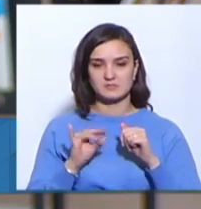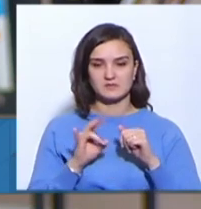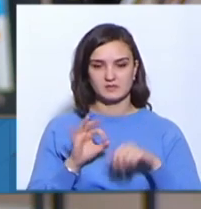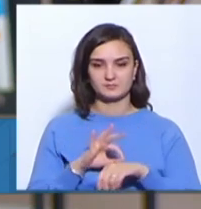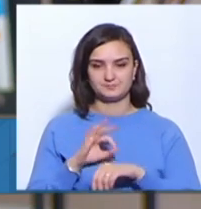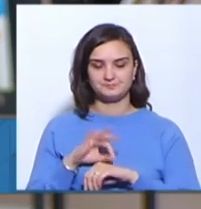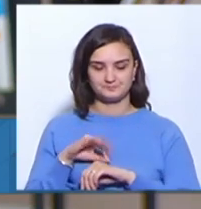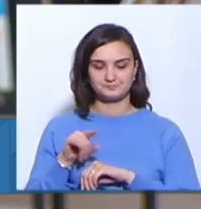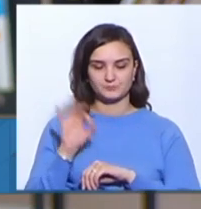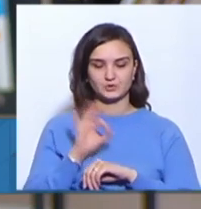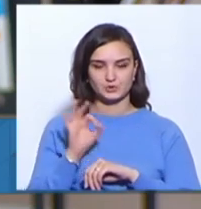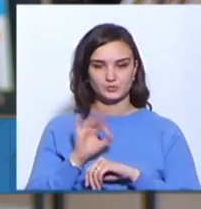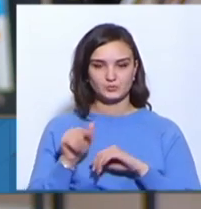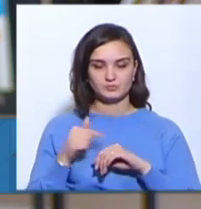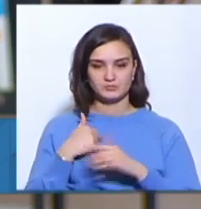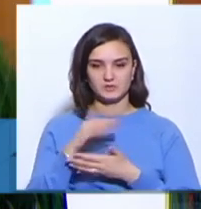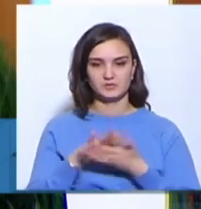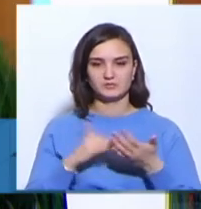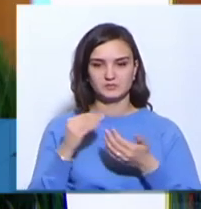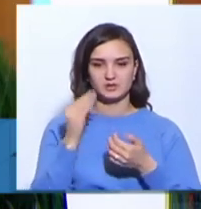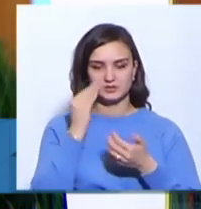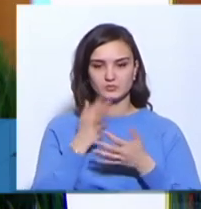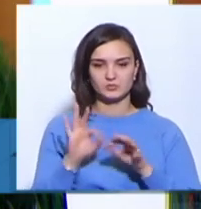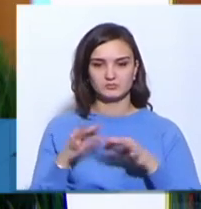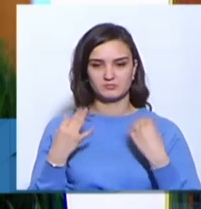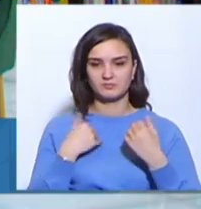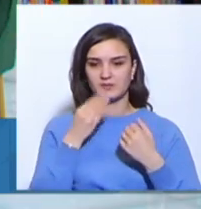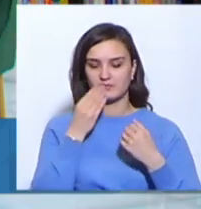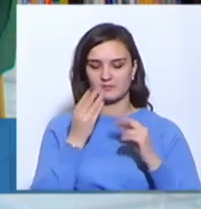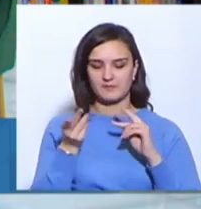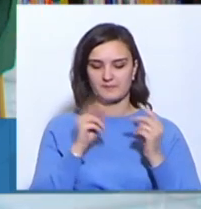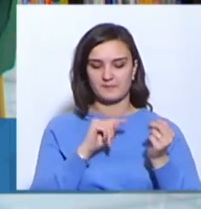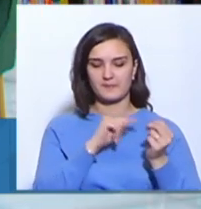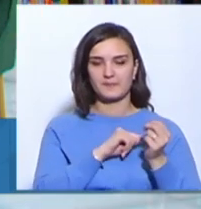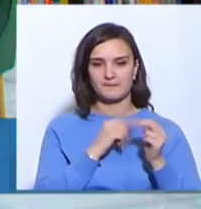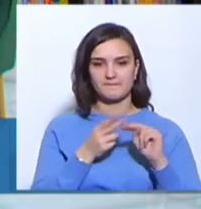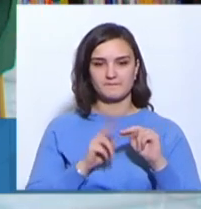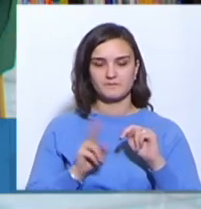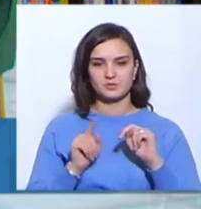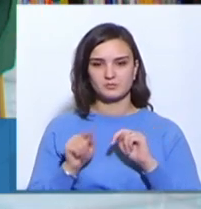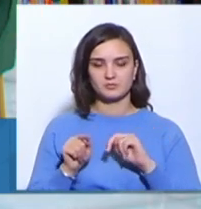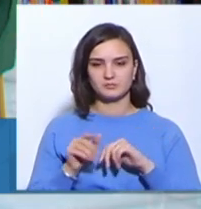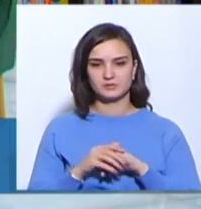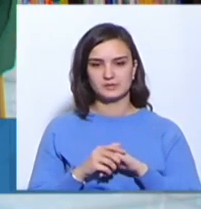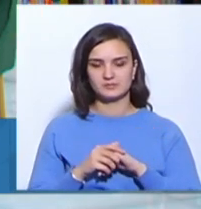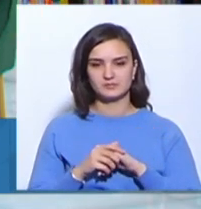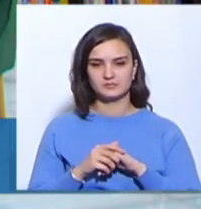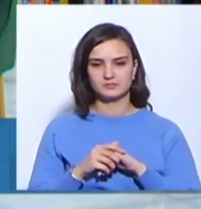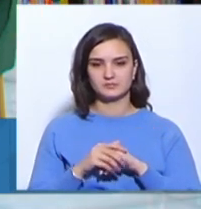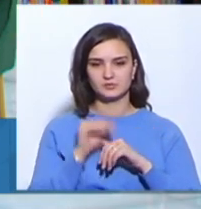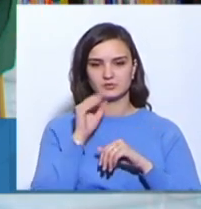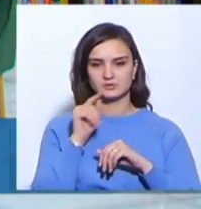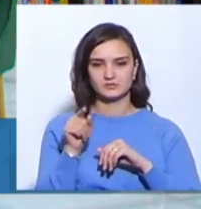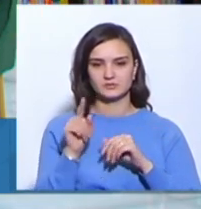სიმსივნეები პროცენტულად. მე გავაგრძელებ თქვენ ასრთუნებას დამთავრდ, მე ახლა კვების ზონაში გადავინაცვლებ, იმიტომ რომ როდესაც